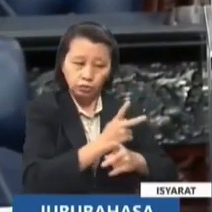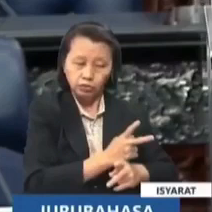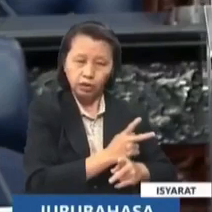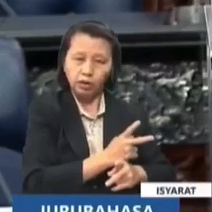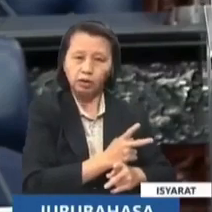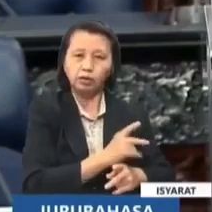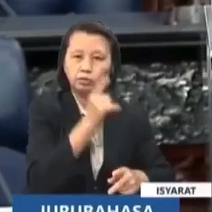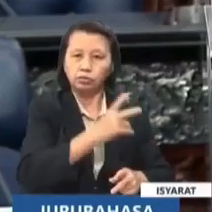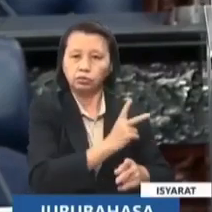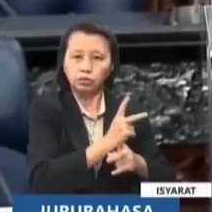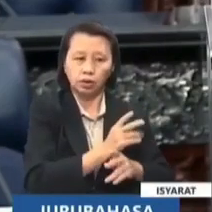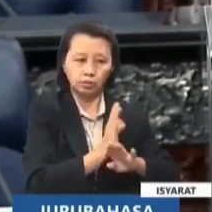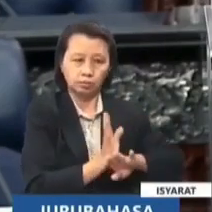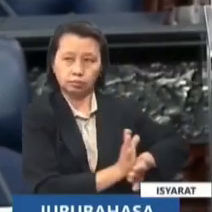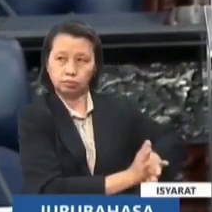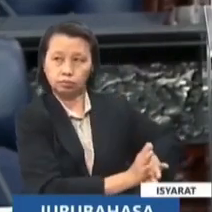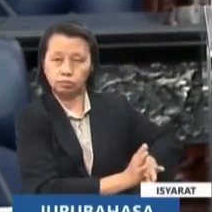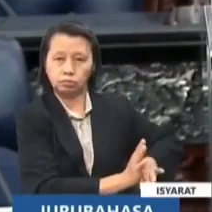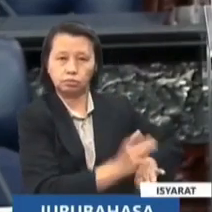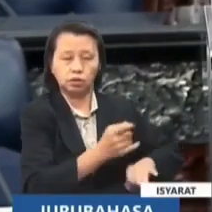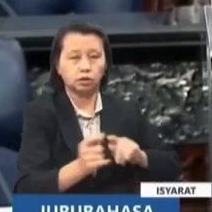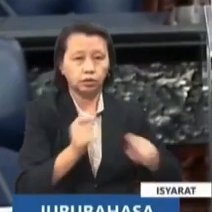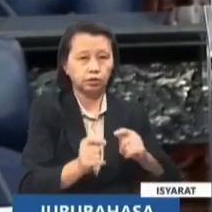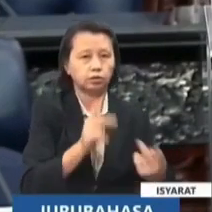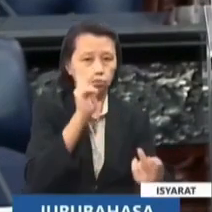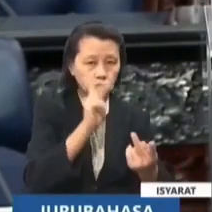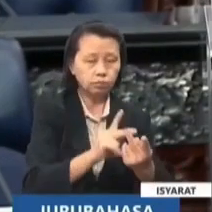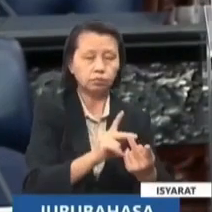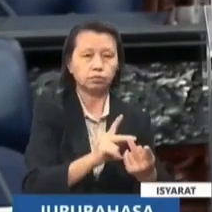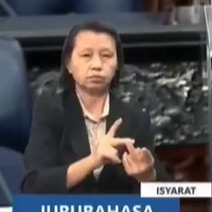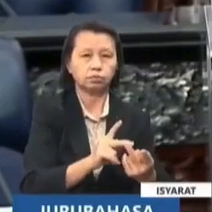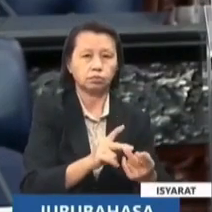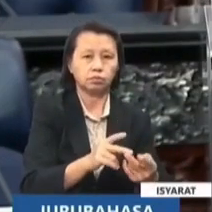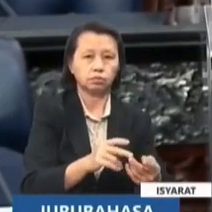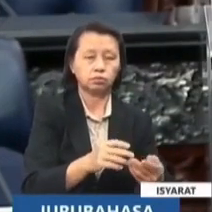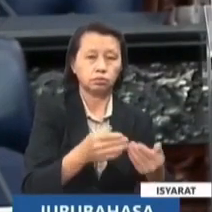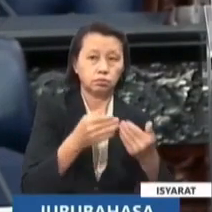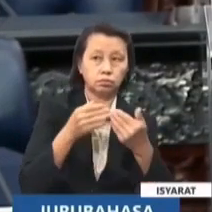kepada memberi maklumat dan tindakan sewajarnya supaya